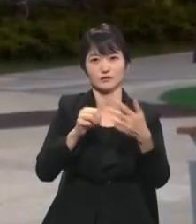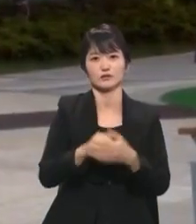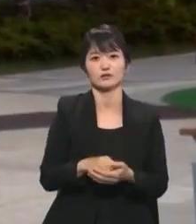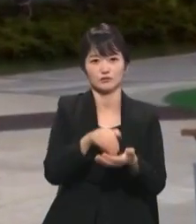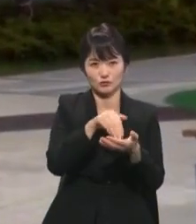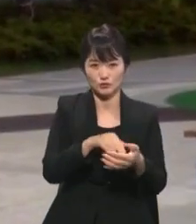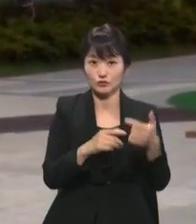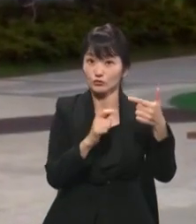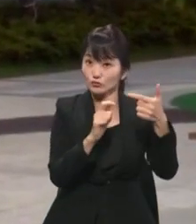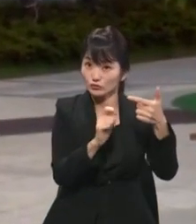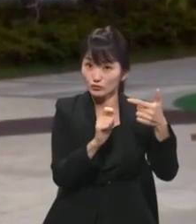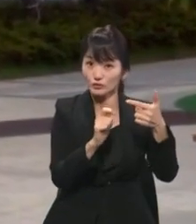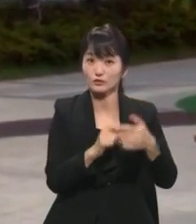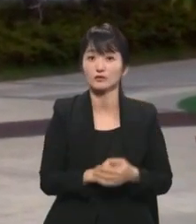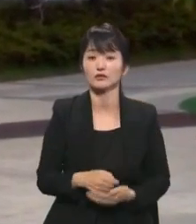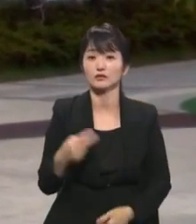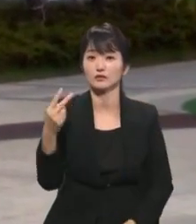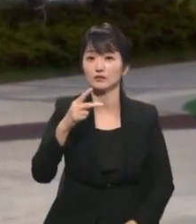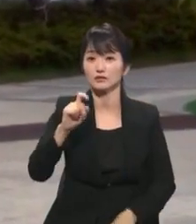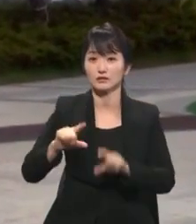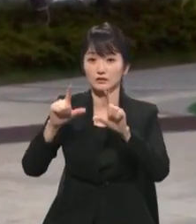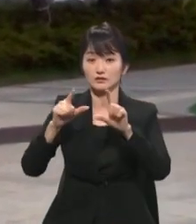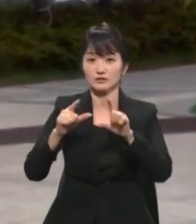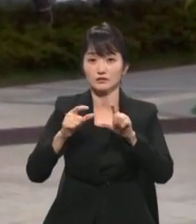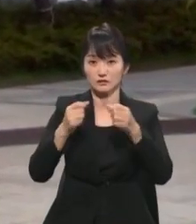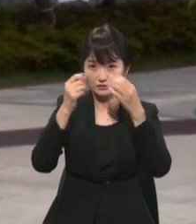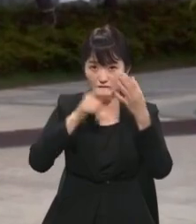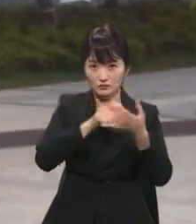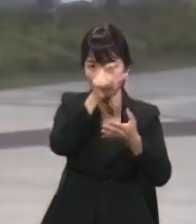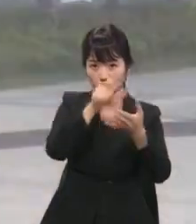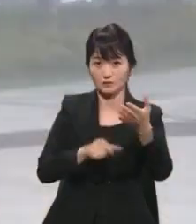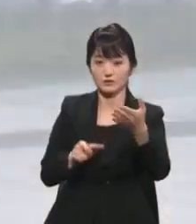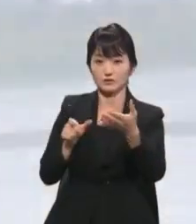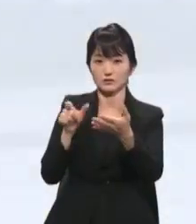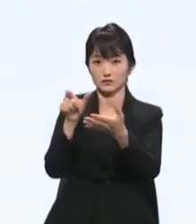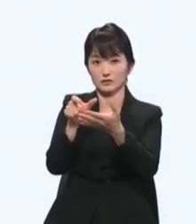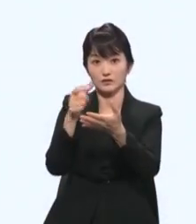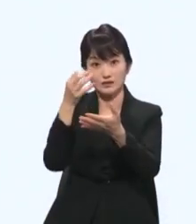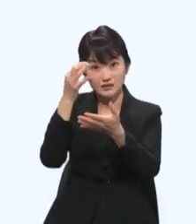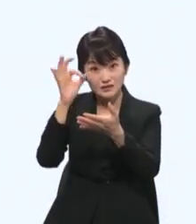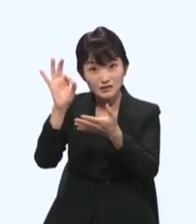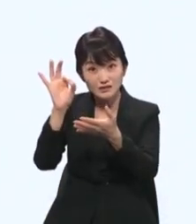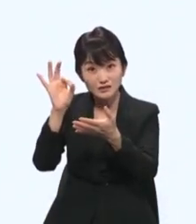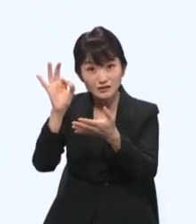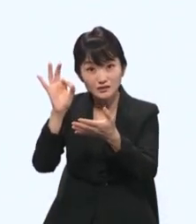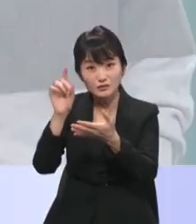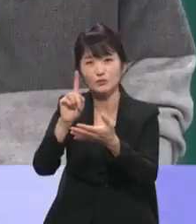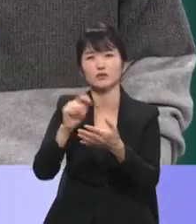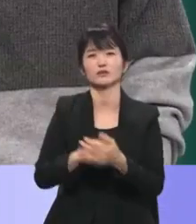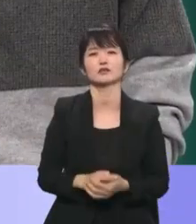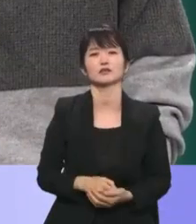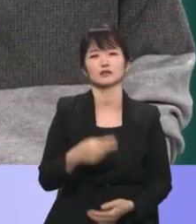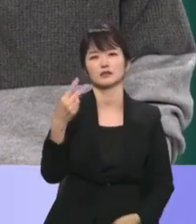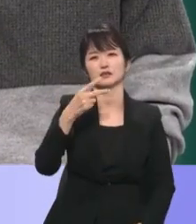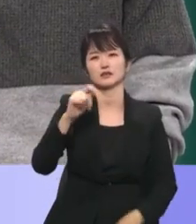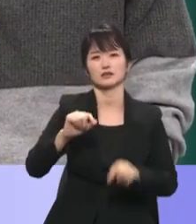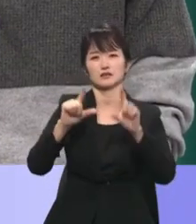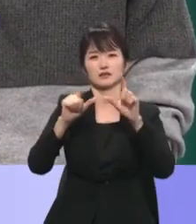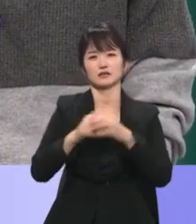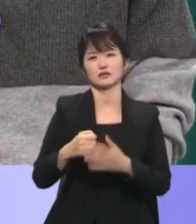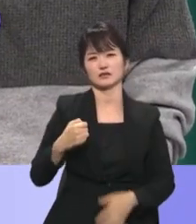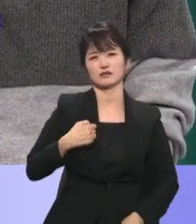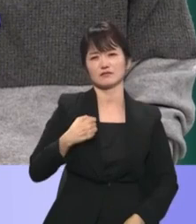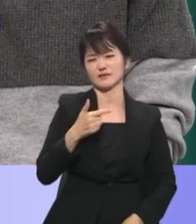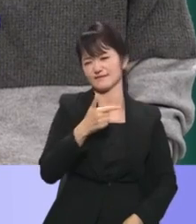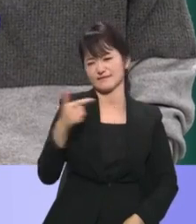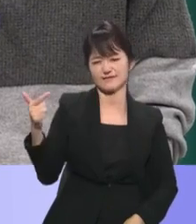만들었어요 2010년에 기네스북에 인증이 되긴 했는데 2015년에 이럴 수가 캐나다의 더